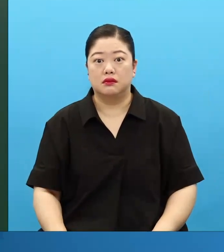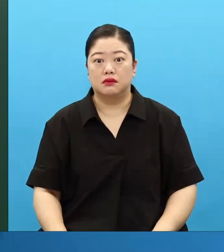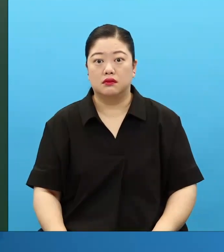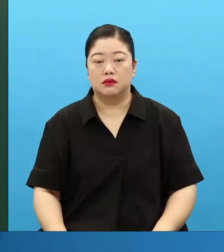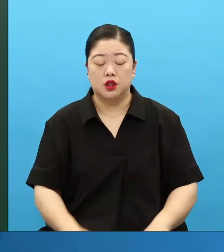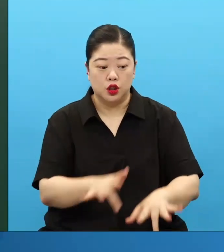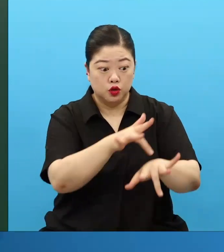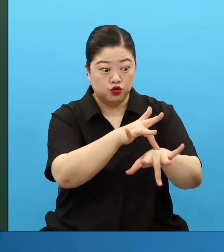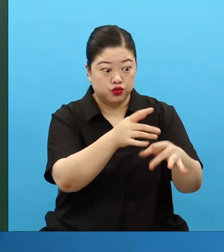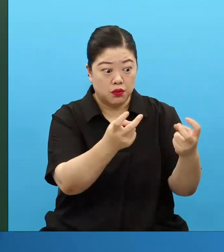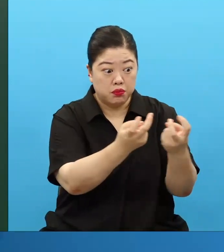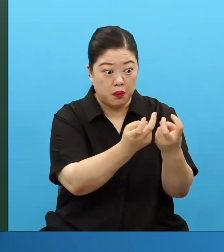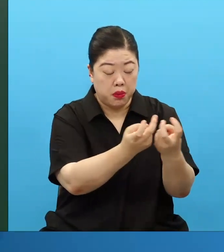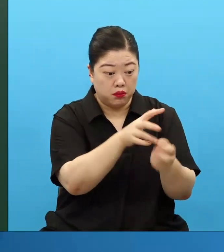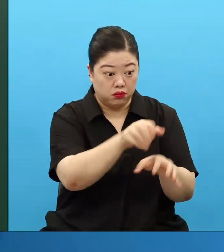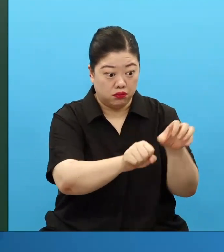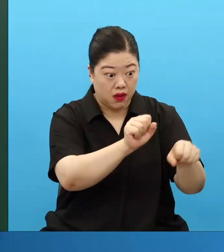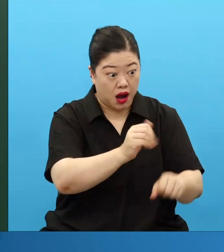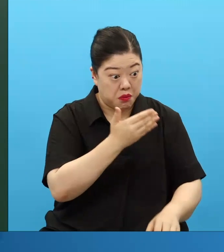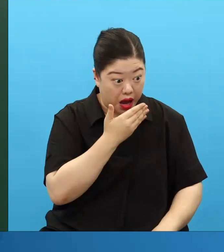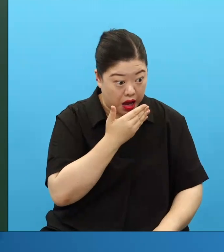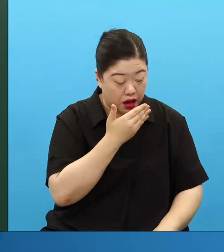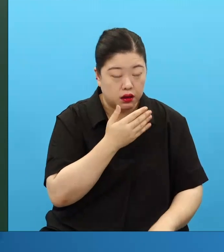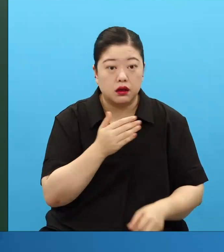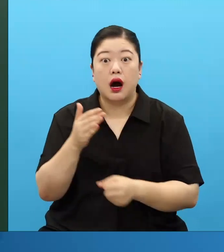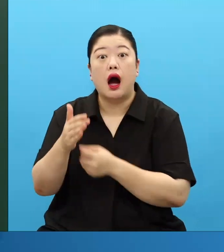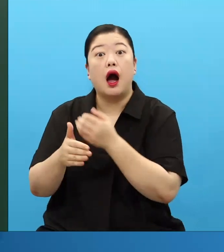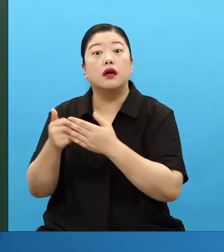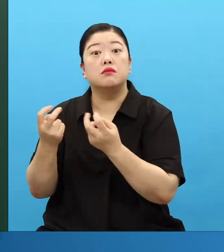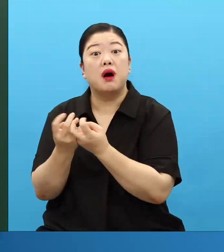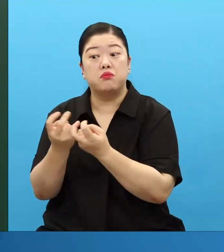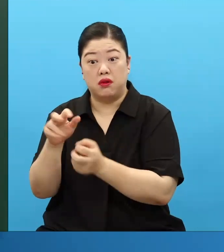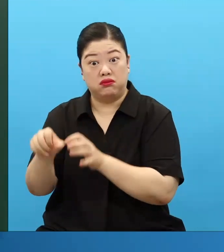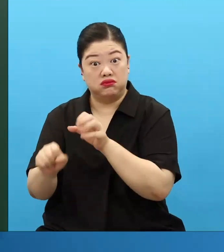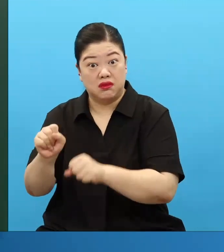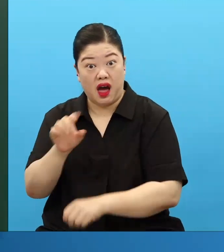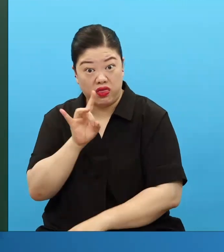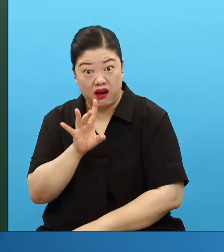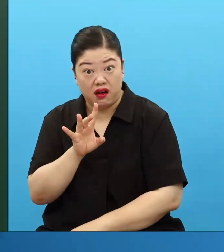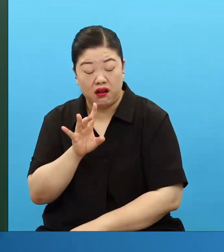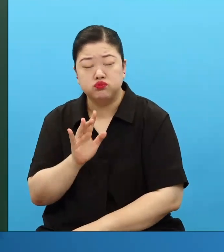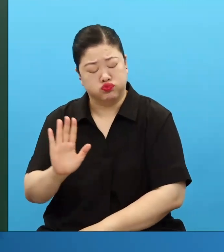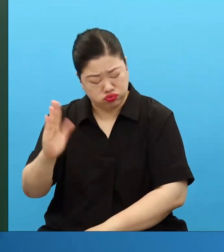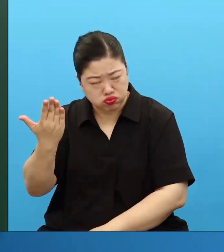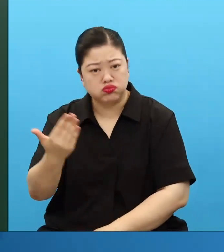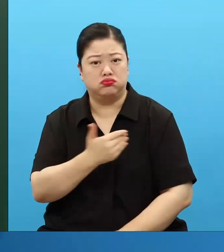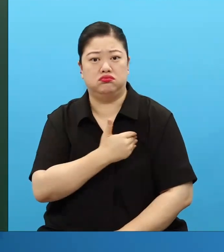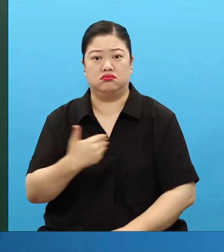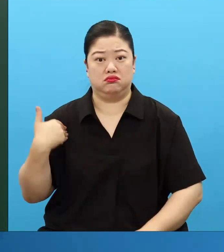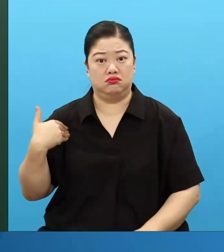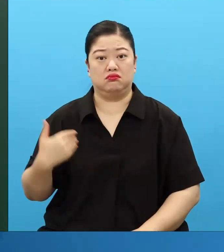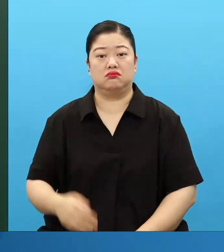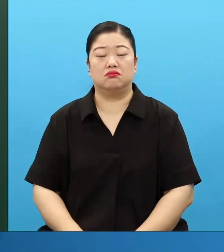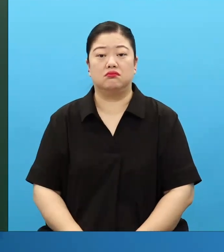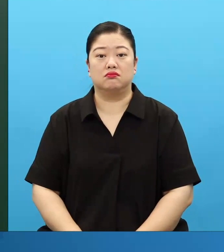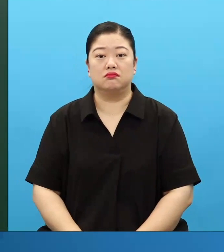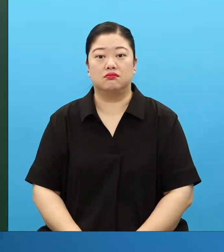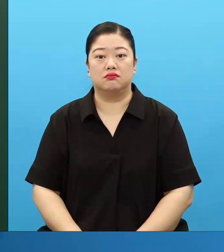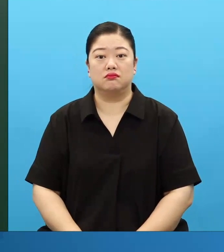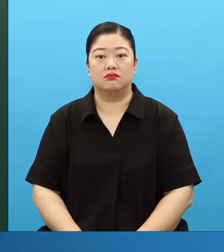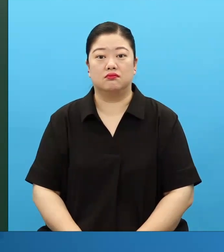따라오는 거예요. And I know he had a very good heart. That's why we were able to come this far. But it was to that extent that they could not keep up. 중직자 여러분이